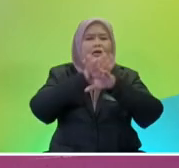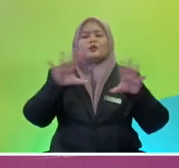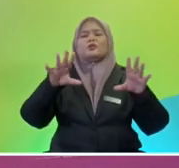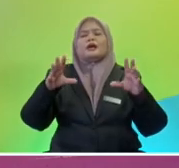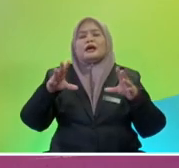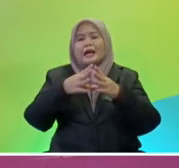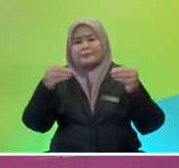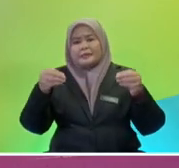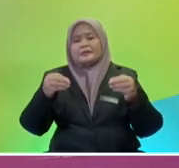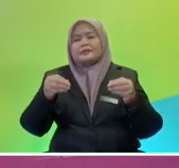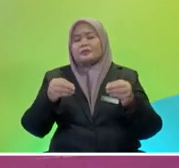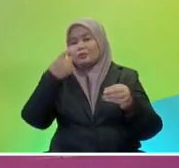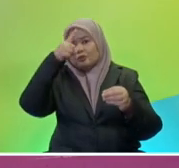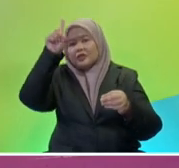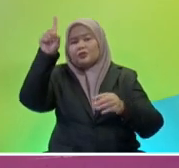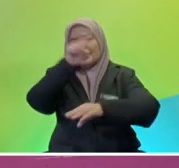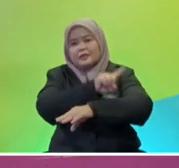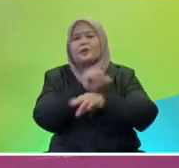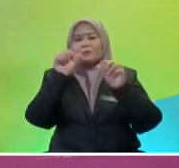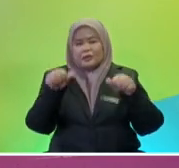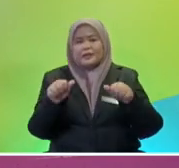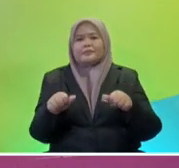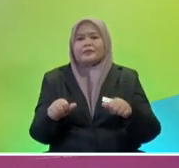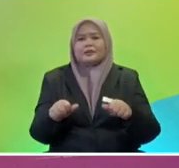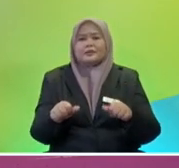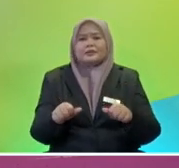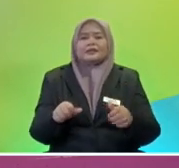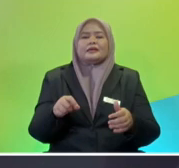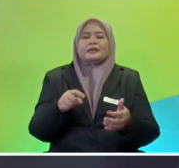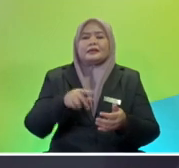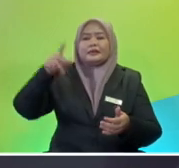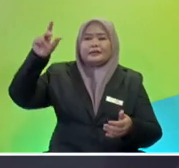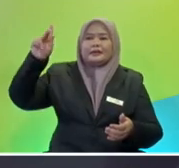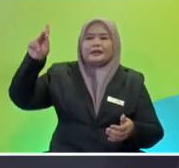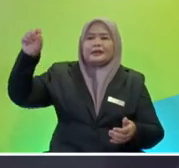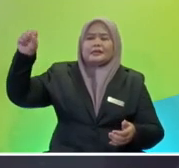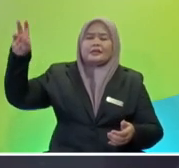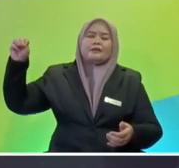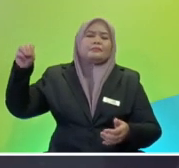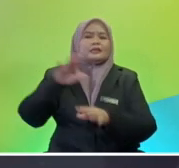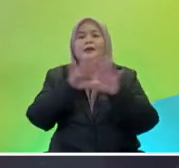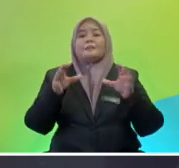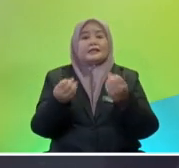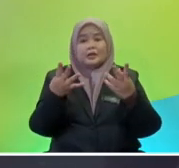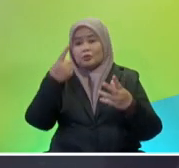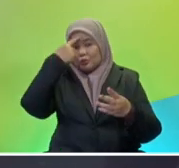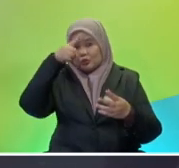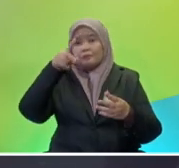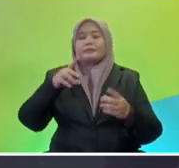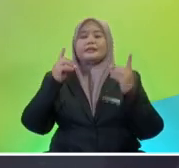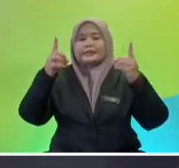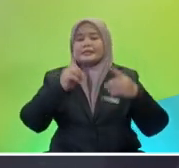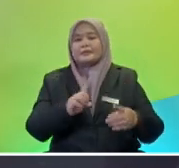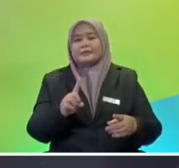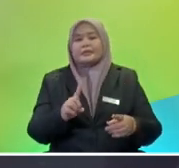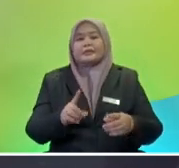dalam satu hari dibully sebab dia banyak untuk ketika Islam nih jadi dia memang